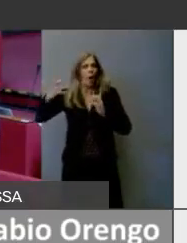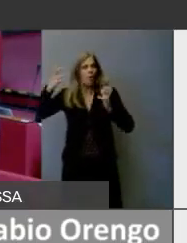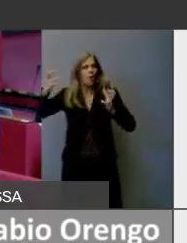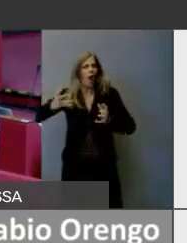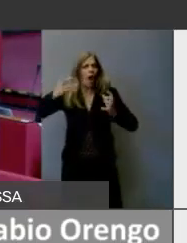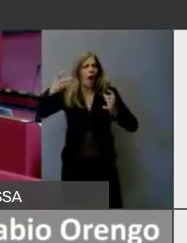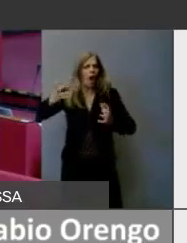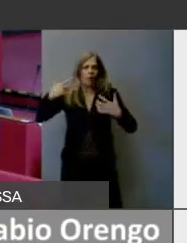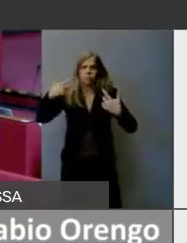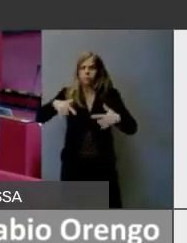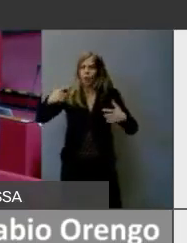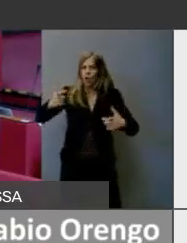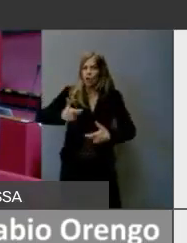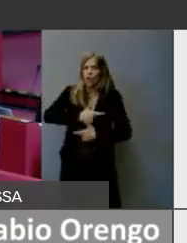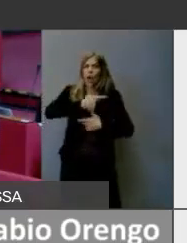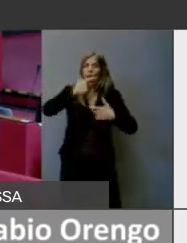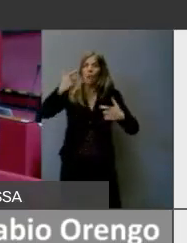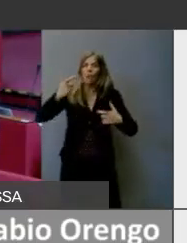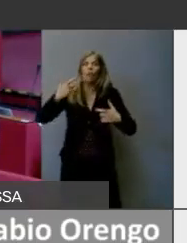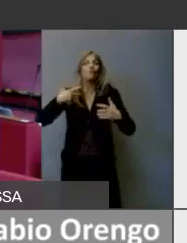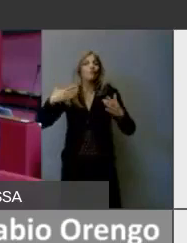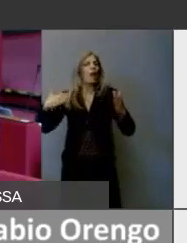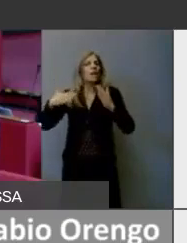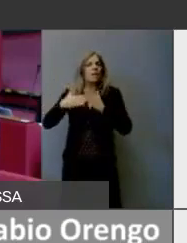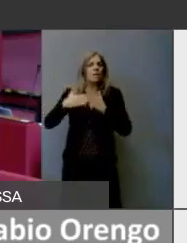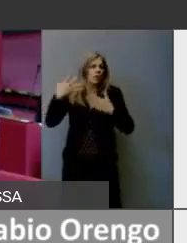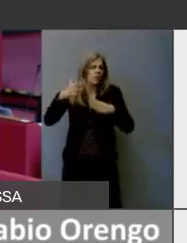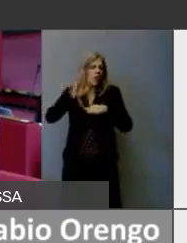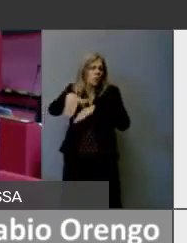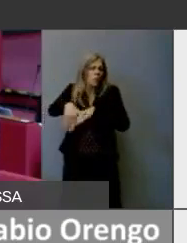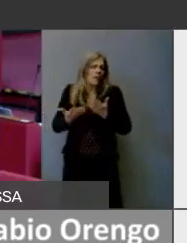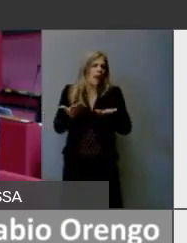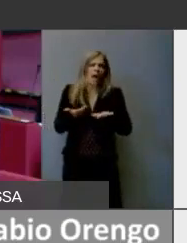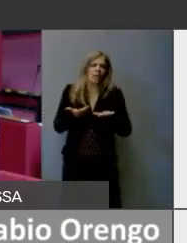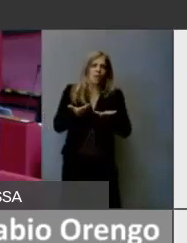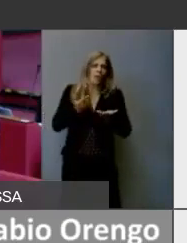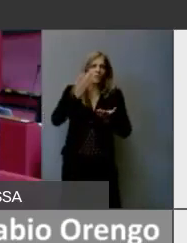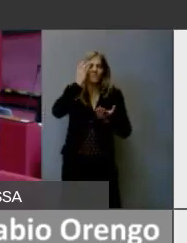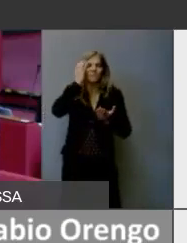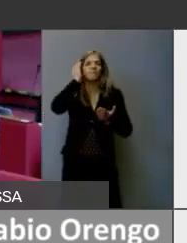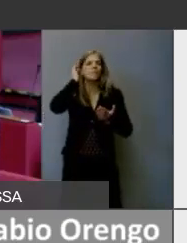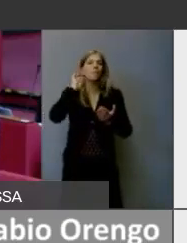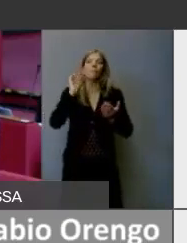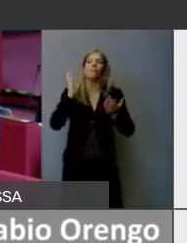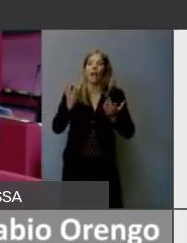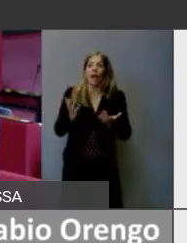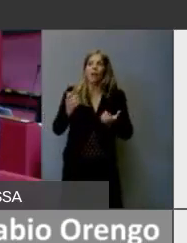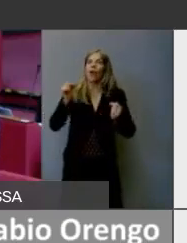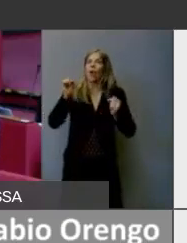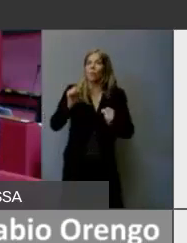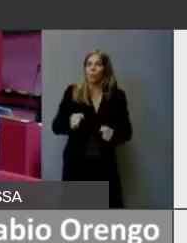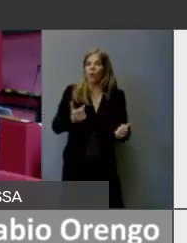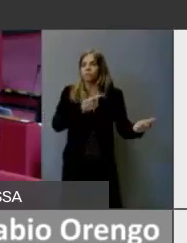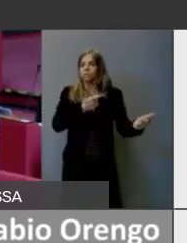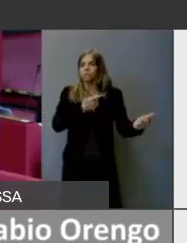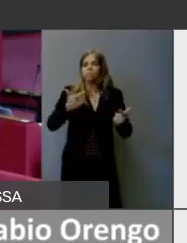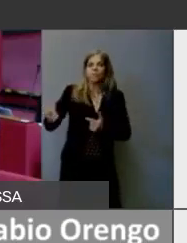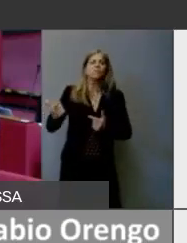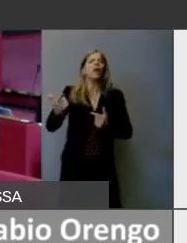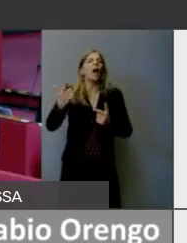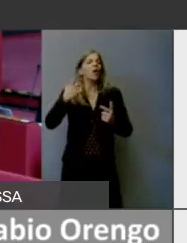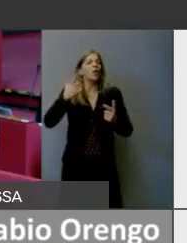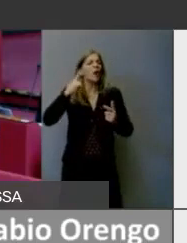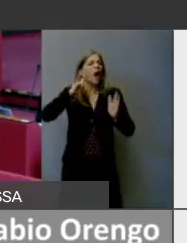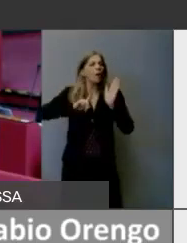in modo determinante dalle emissioni autostradali e pertanto sono indicativi di potenziali situazioni di supero dei valori limite di